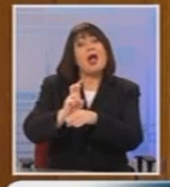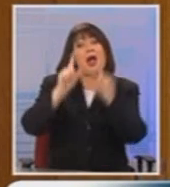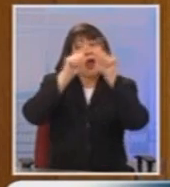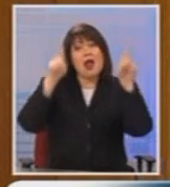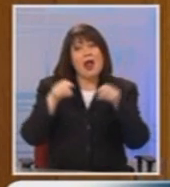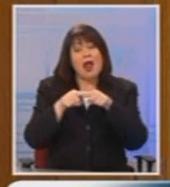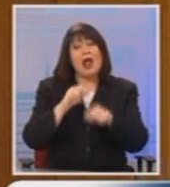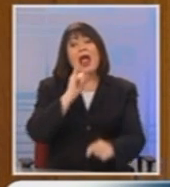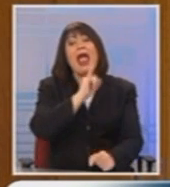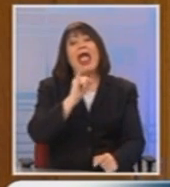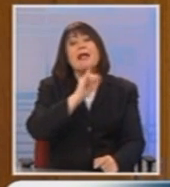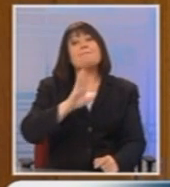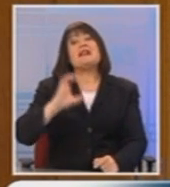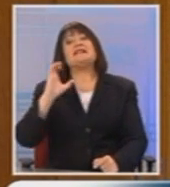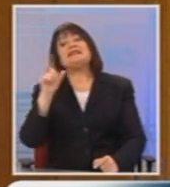ABC.